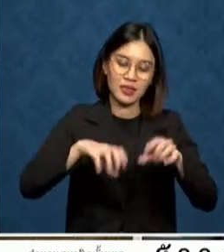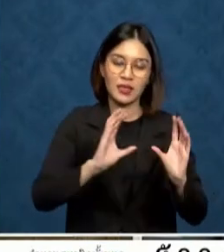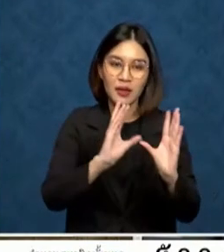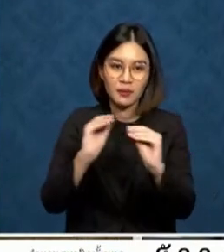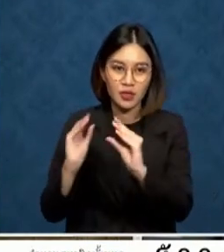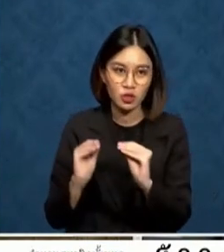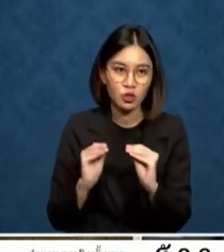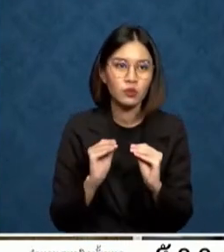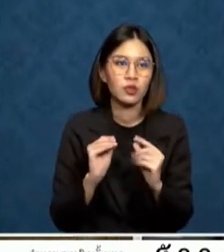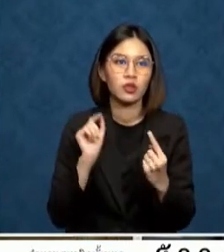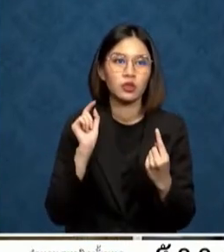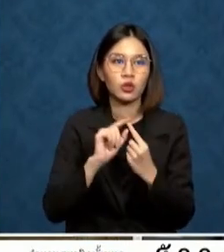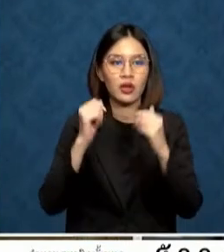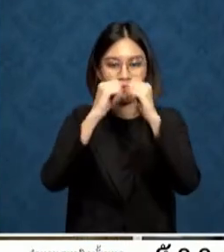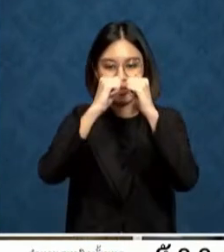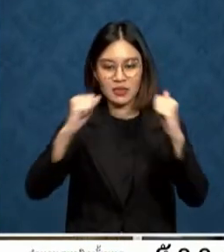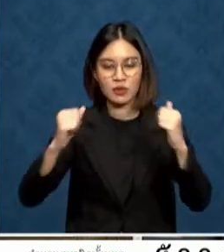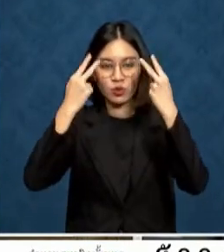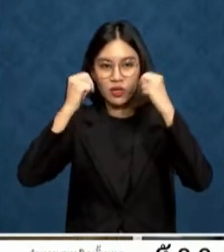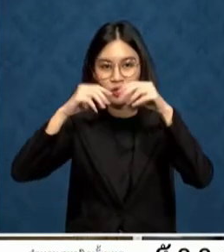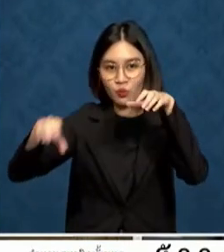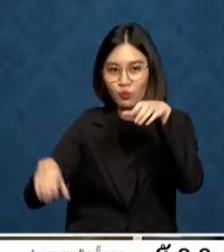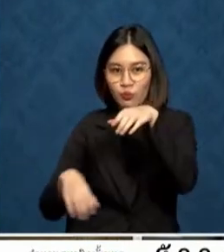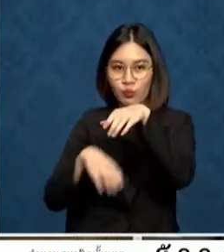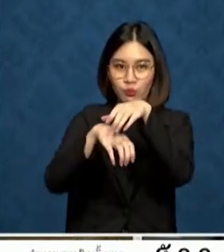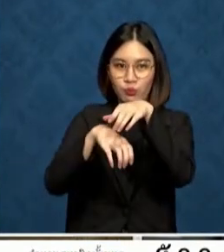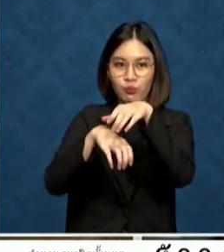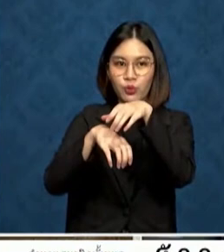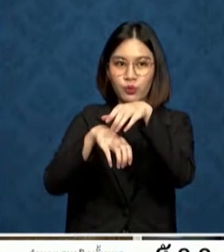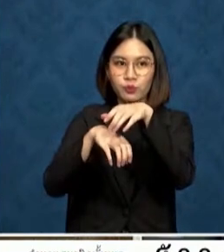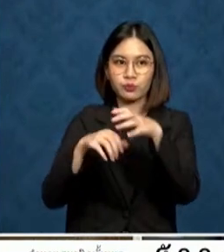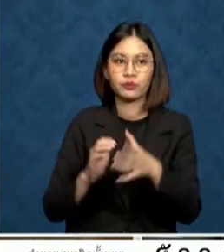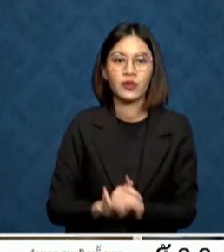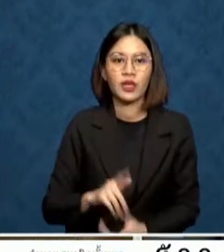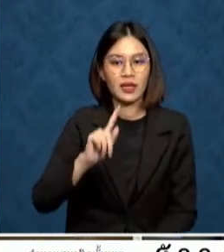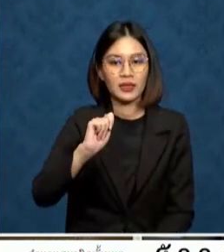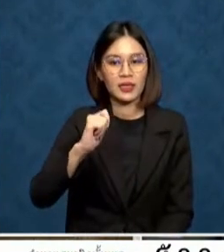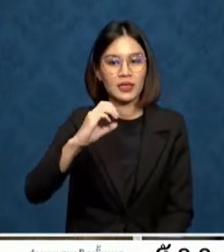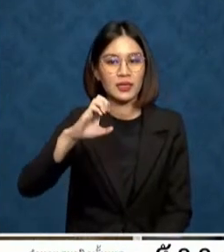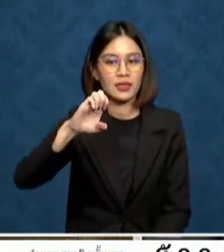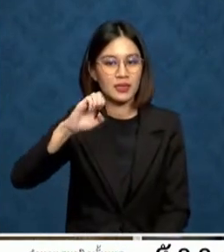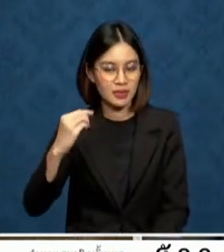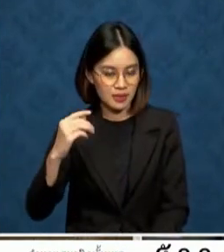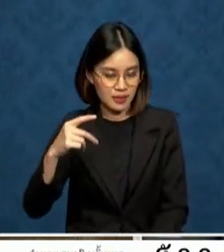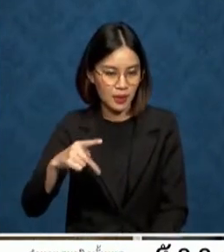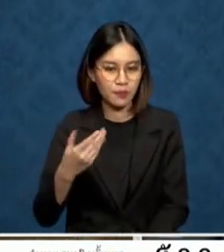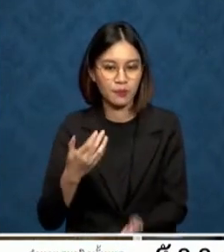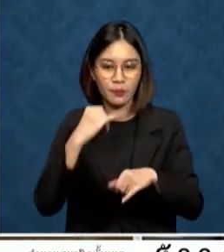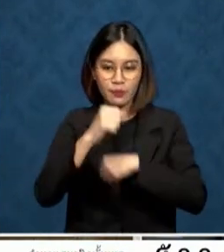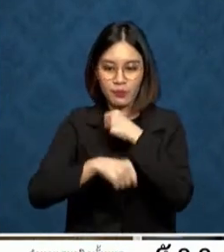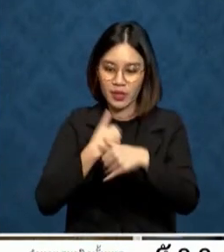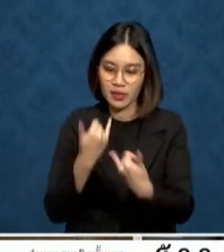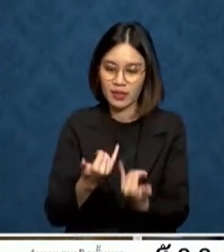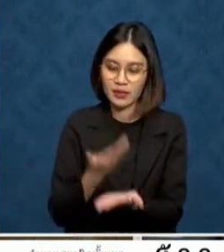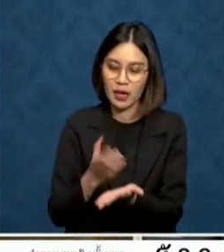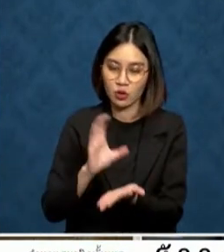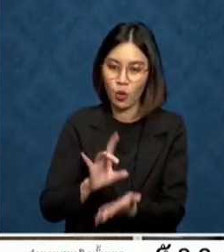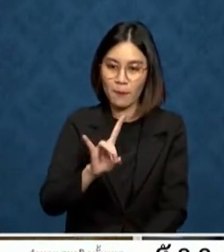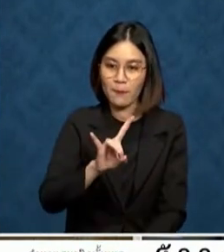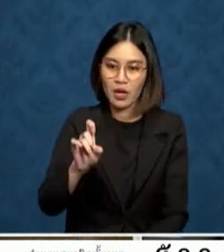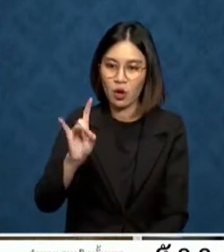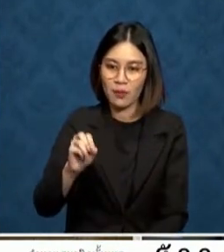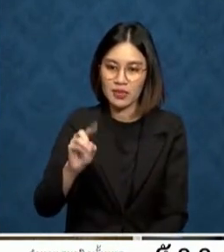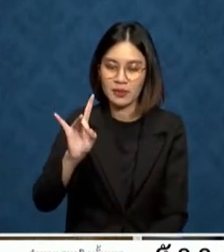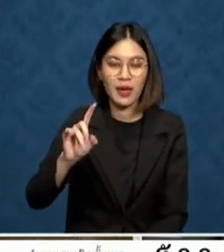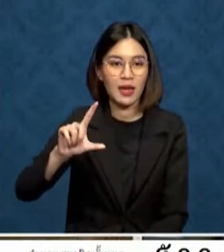ภายใต้สำนักนายกรัฐมนตรีนะครับทสก็ปีนี้ได้งบประมาณประมาณเ่องบประมาณอยู่ที่ 888